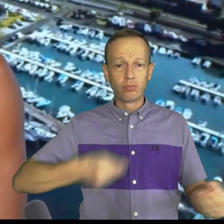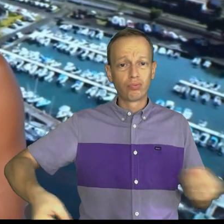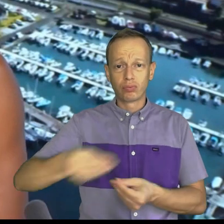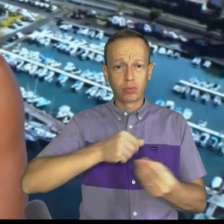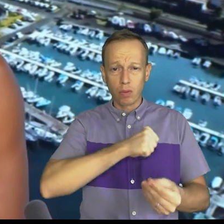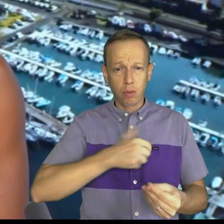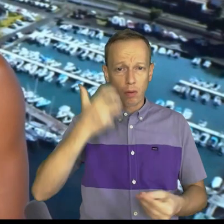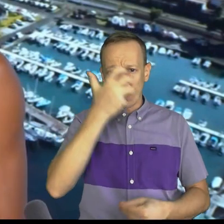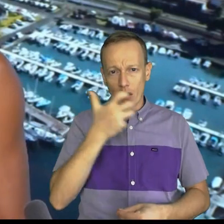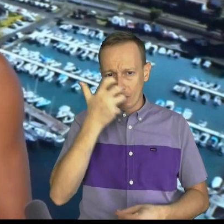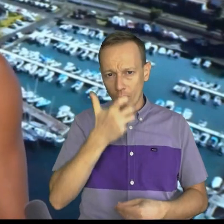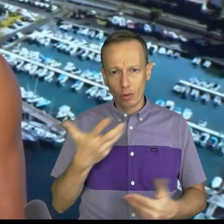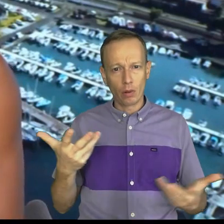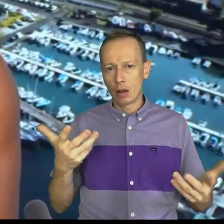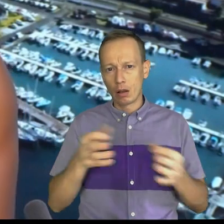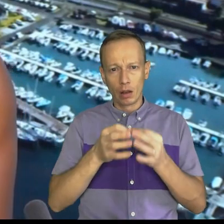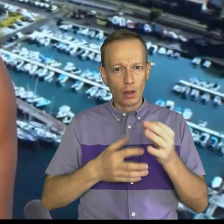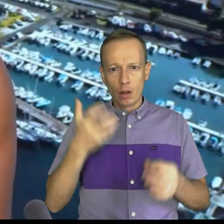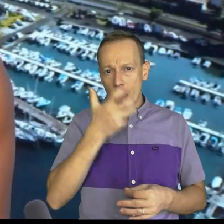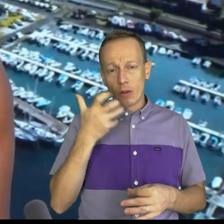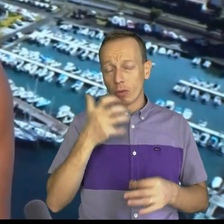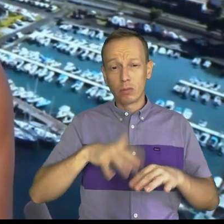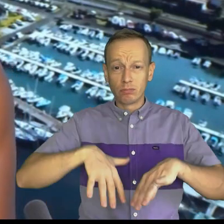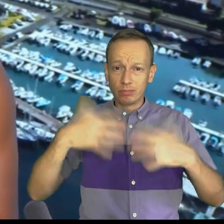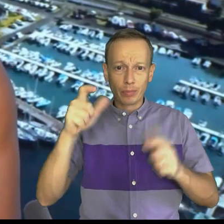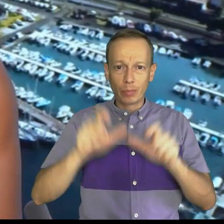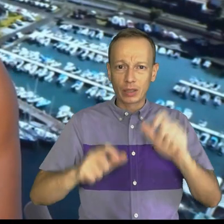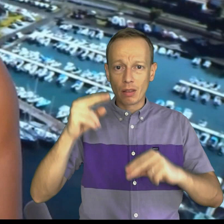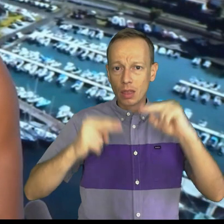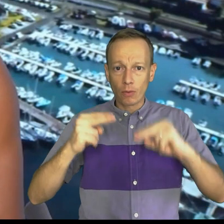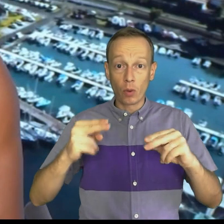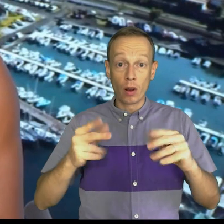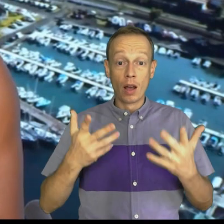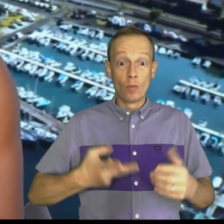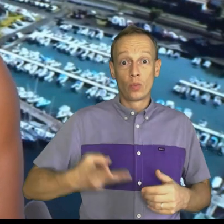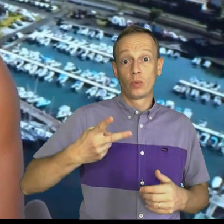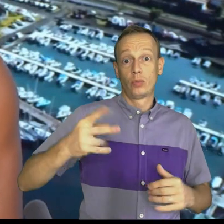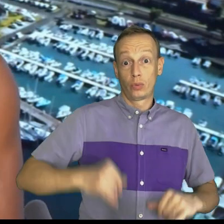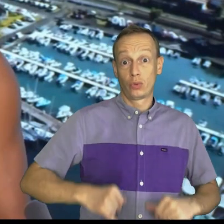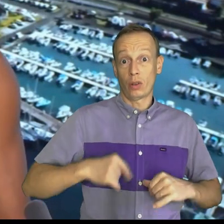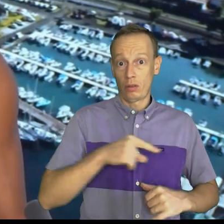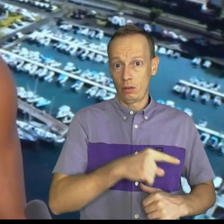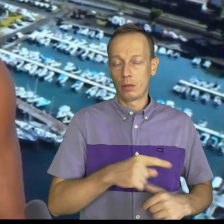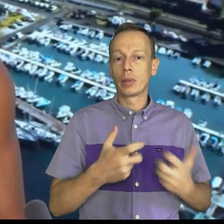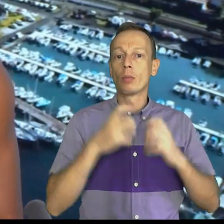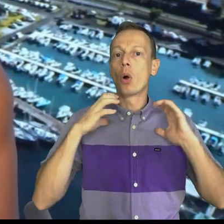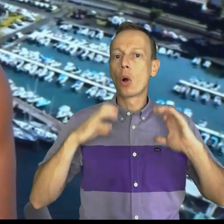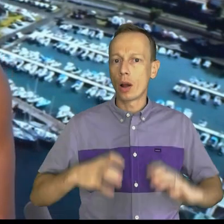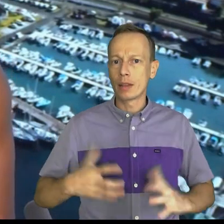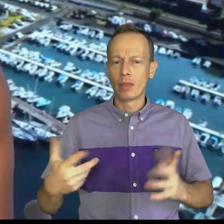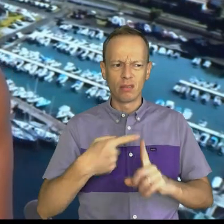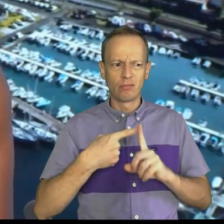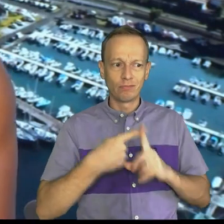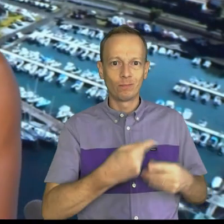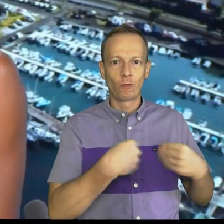dans toutes les couches sociales. Donc, il fait des ravages et notamment chez les personnes de plus en plus jeunes, les collégiens surtout